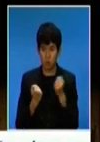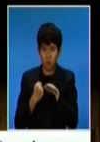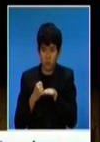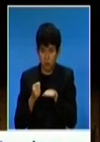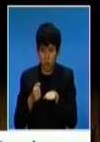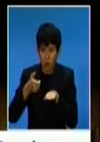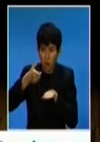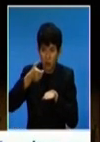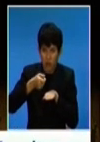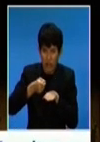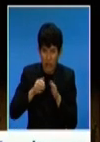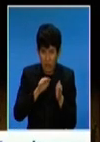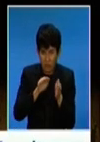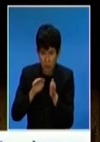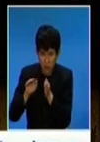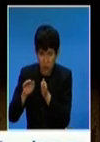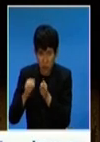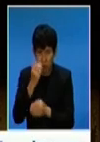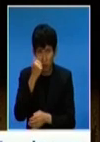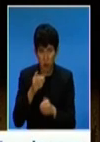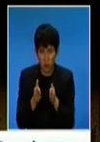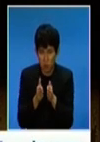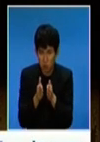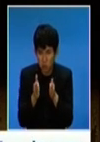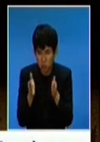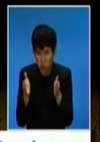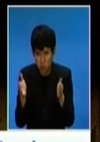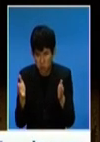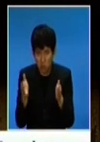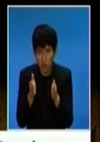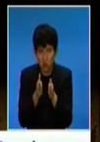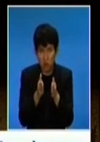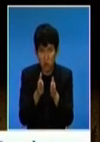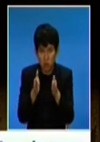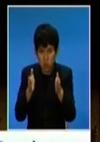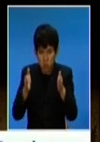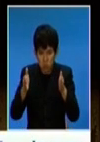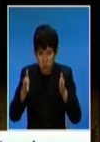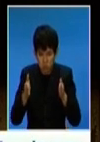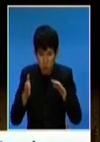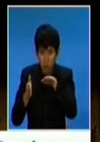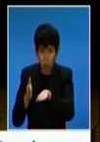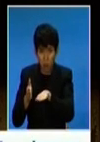พอบีบแต่เท่านั้นครับแตกวงเลยครับไม่ได้แตกหนีไปไหนมาล้อมรถผม